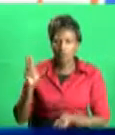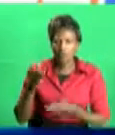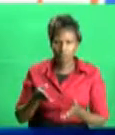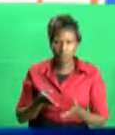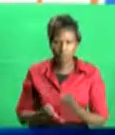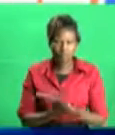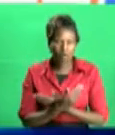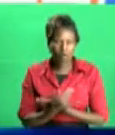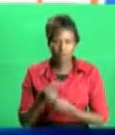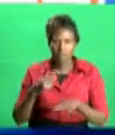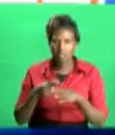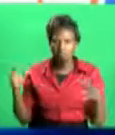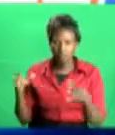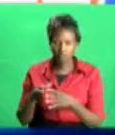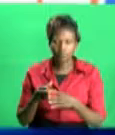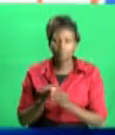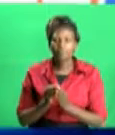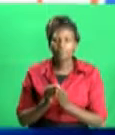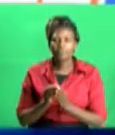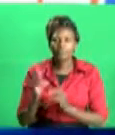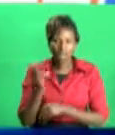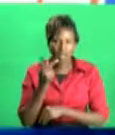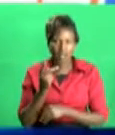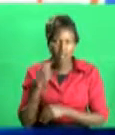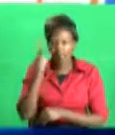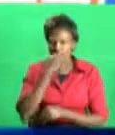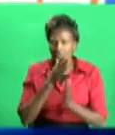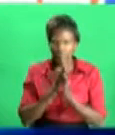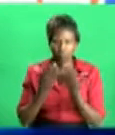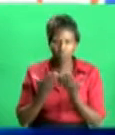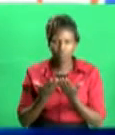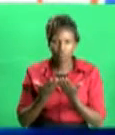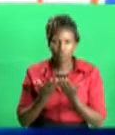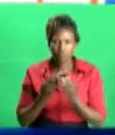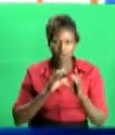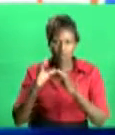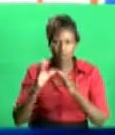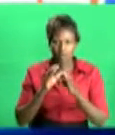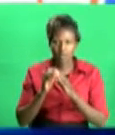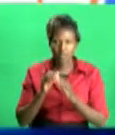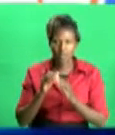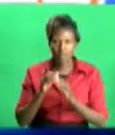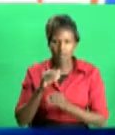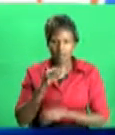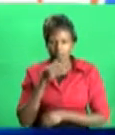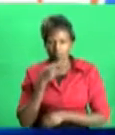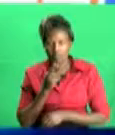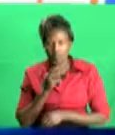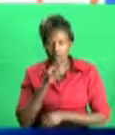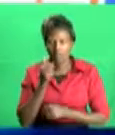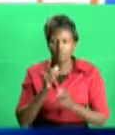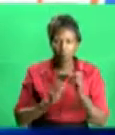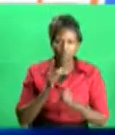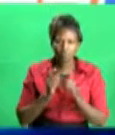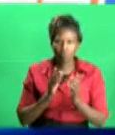asubuhi alipojumuika na Wakenya katika mtandao wa kijamii wa Facebook na kujibu baadhi ya maswali aliyoulizwa. Baadaye rais na kikosi cha